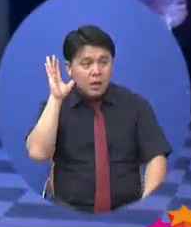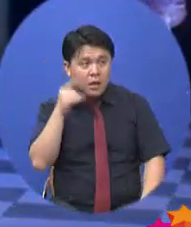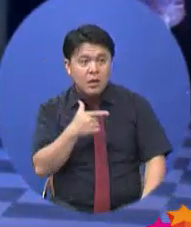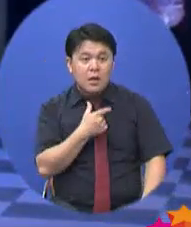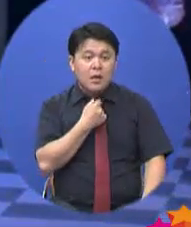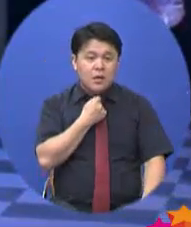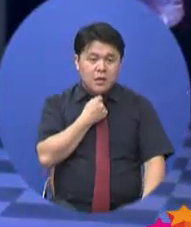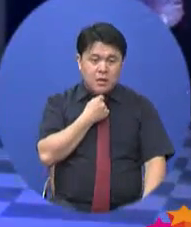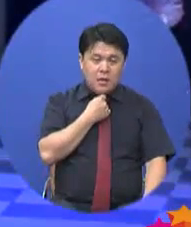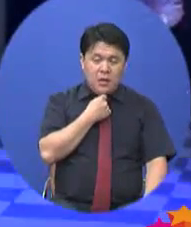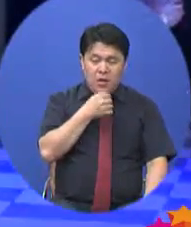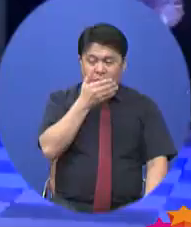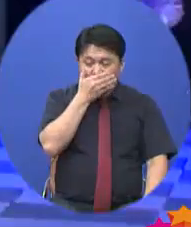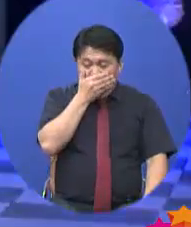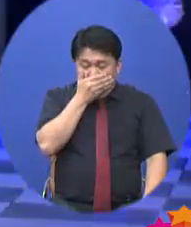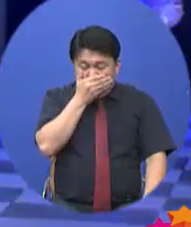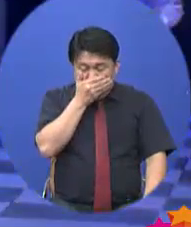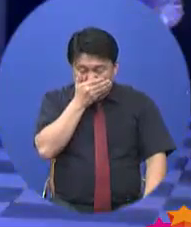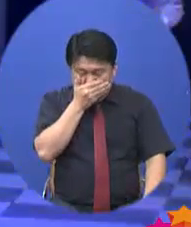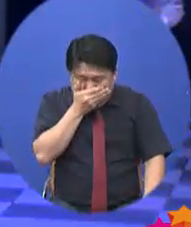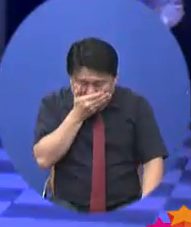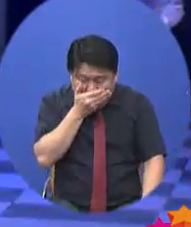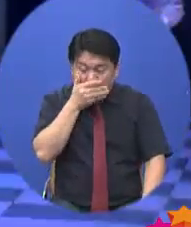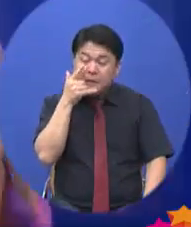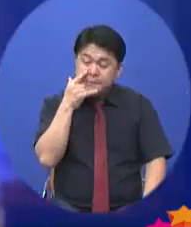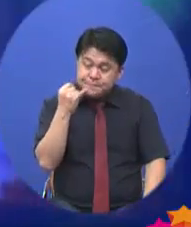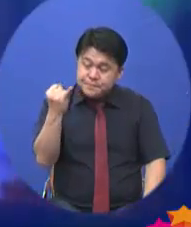그 목소리